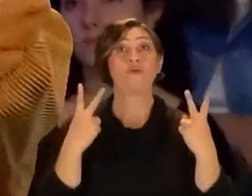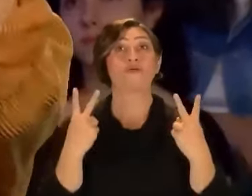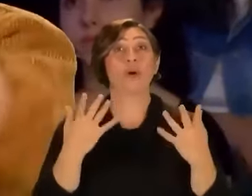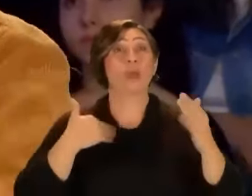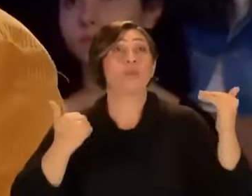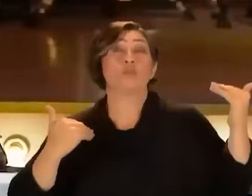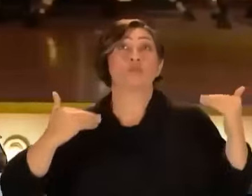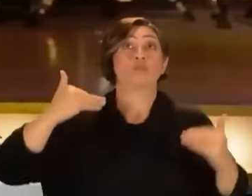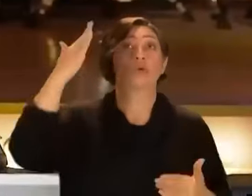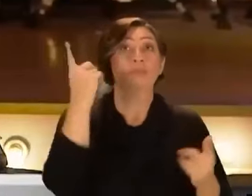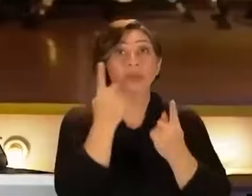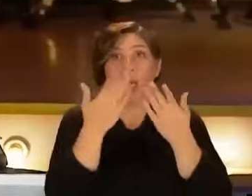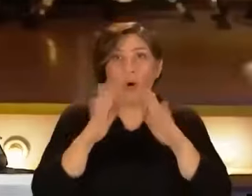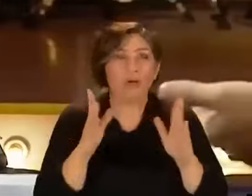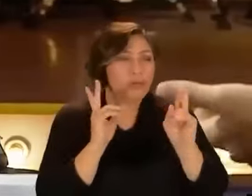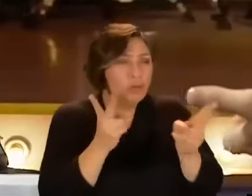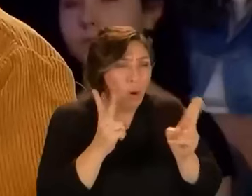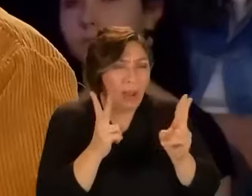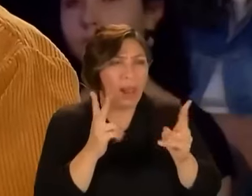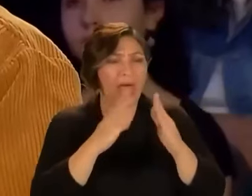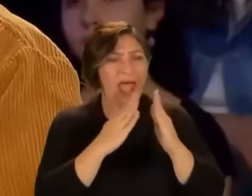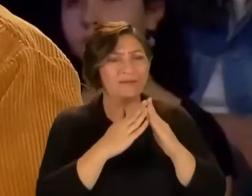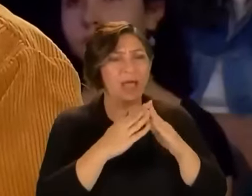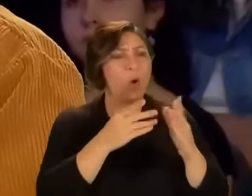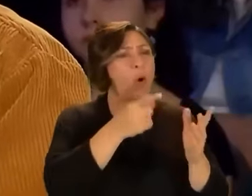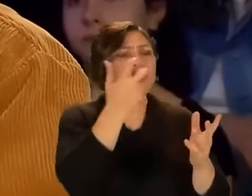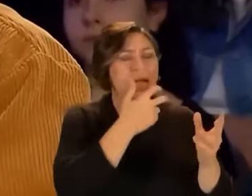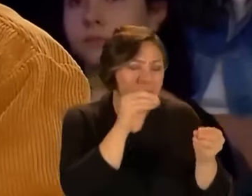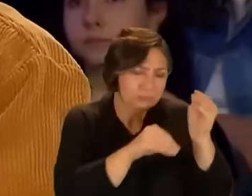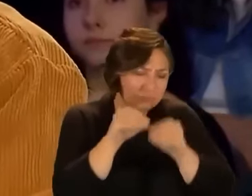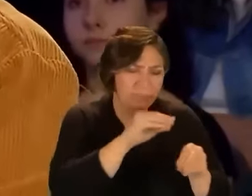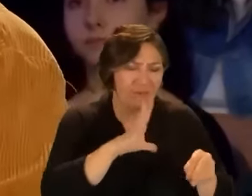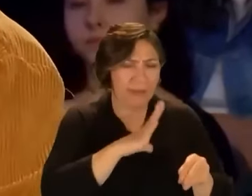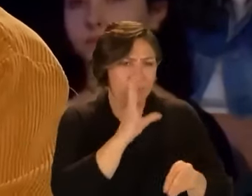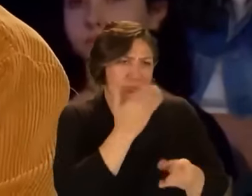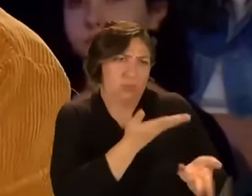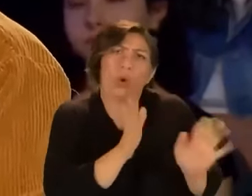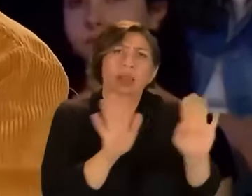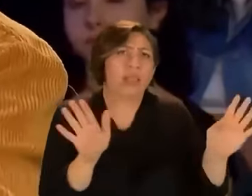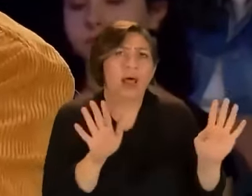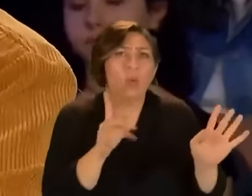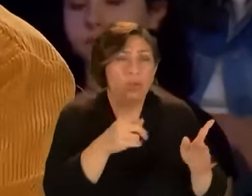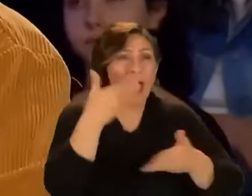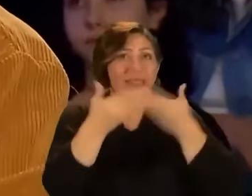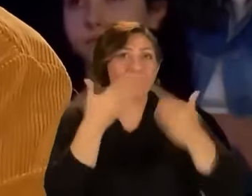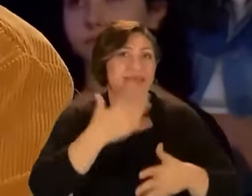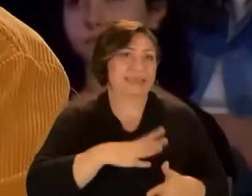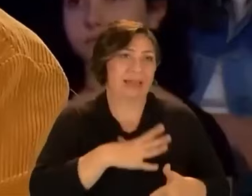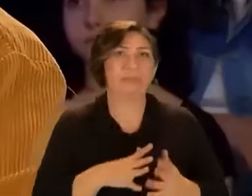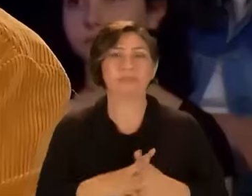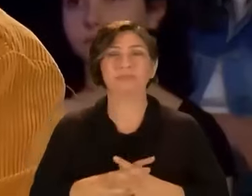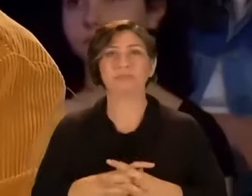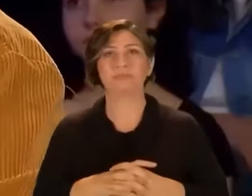böyle ilahlaştıran bir durum yok. Normal işte zaten evinde o bestesini yapan çocuk var sahnede de. Hani onu anlatmak istemişimdir